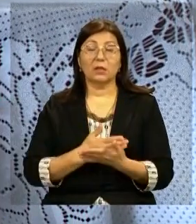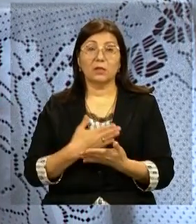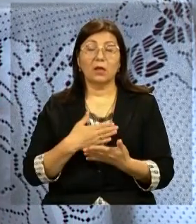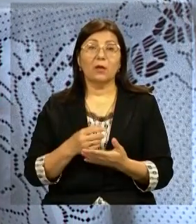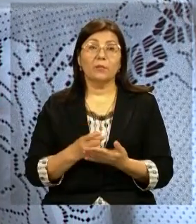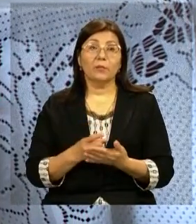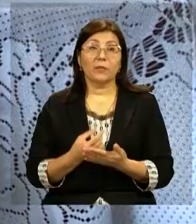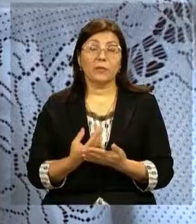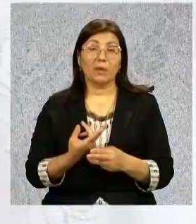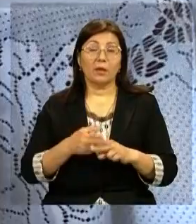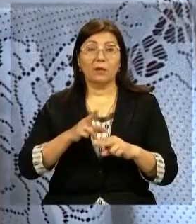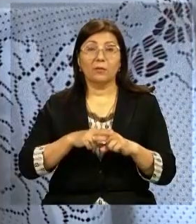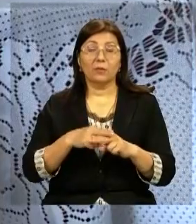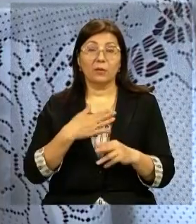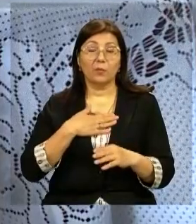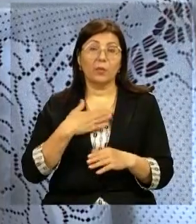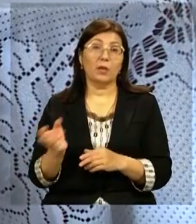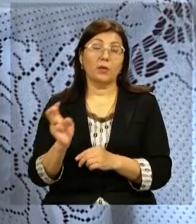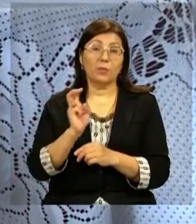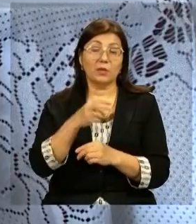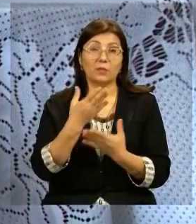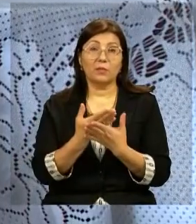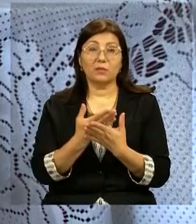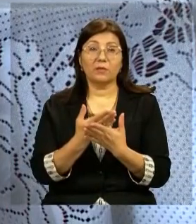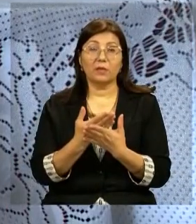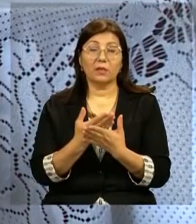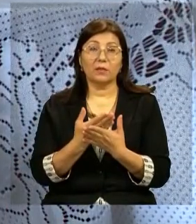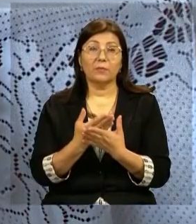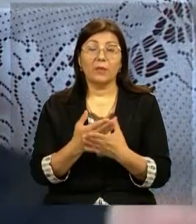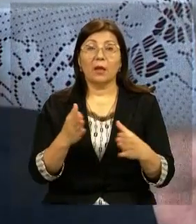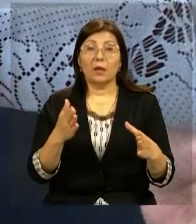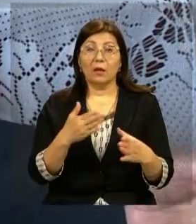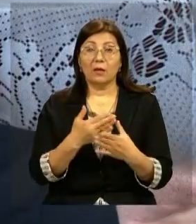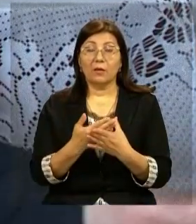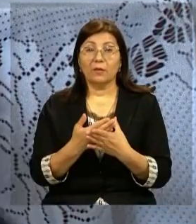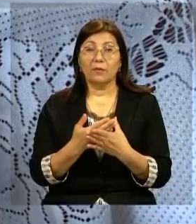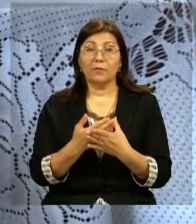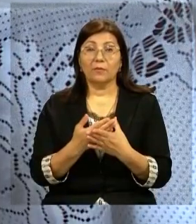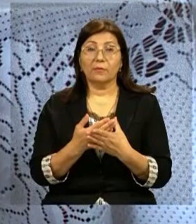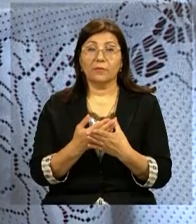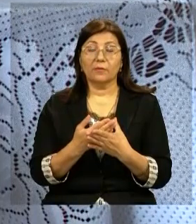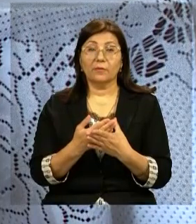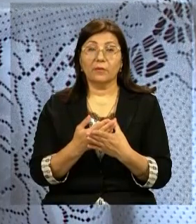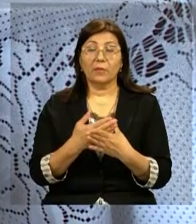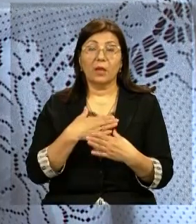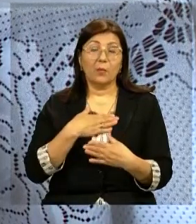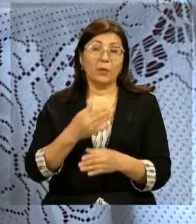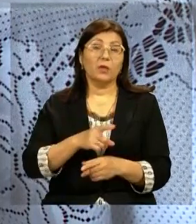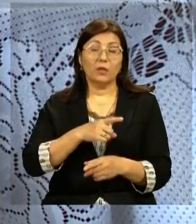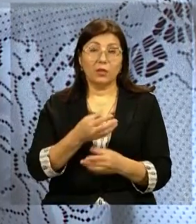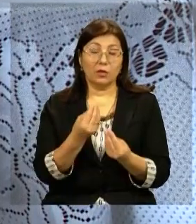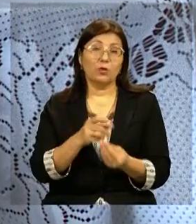взять штурмом эту деревню. Мы пошли в это наступление, ну что еще мы столько с этого неопытные